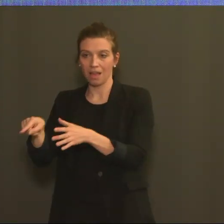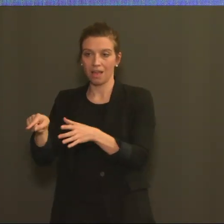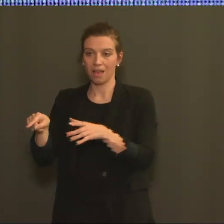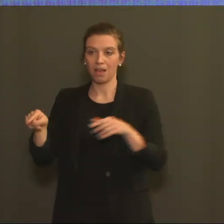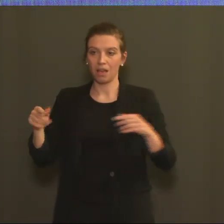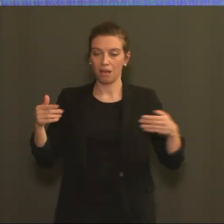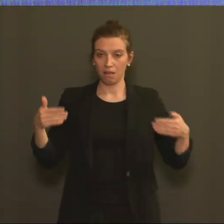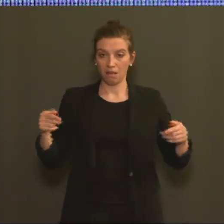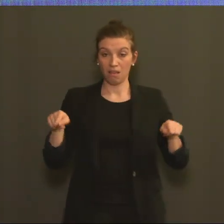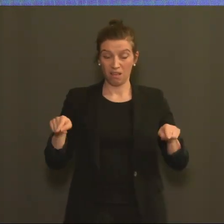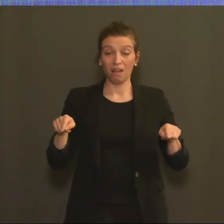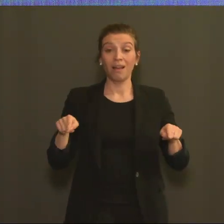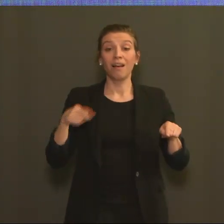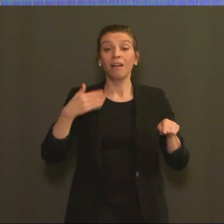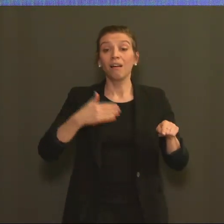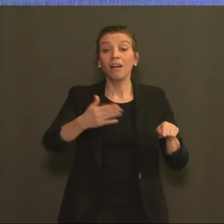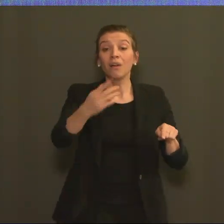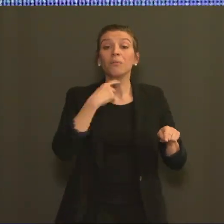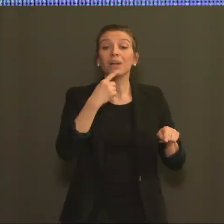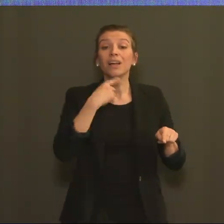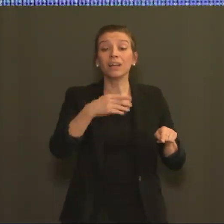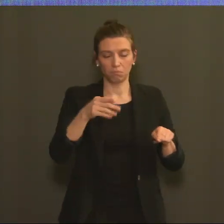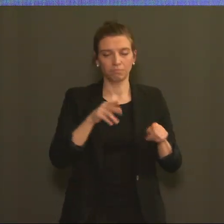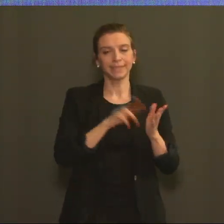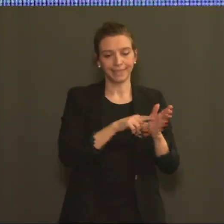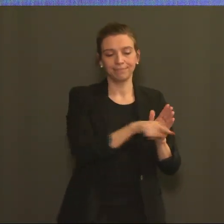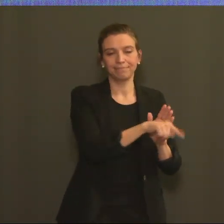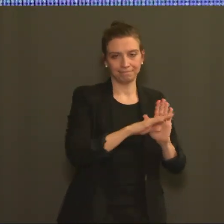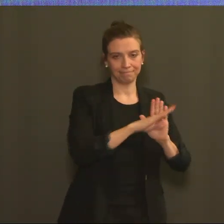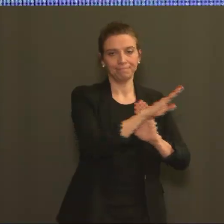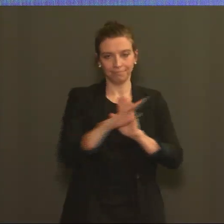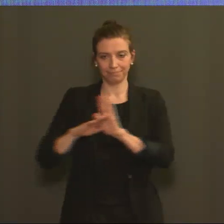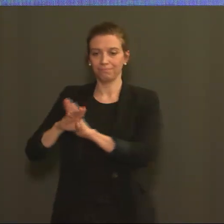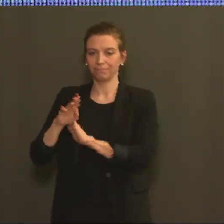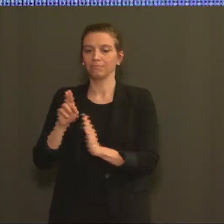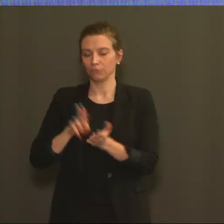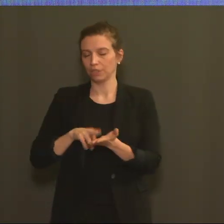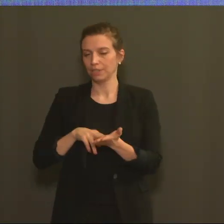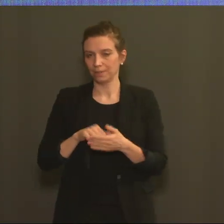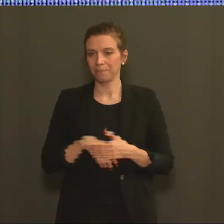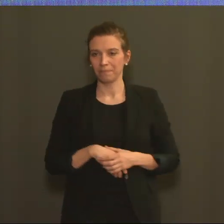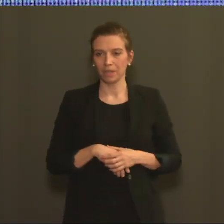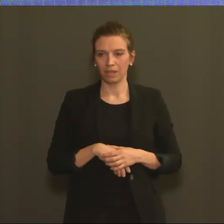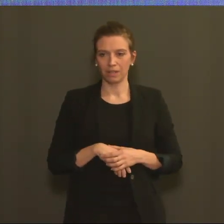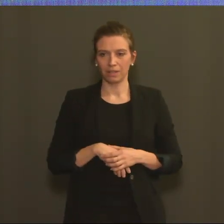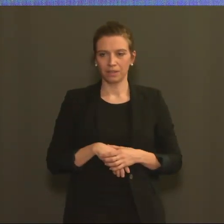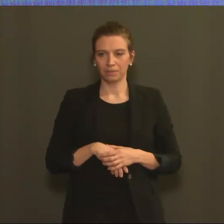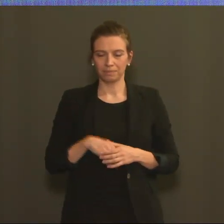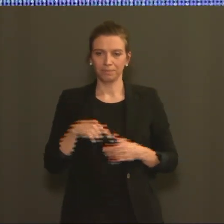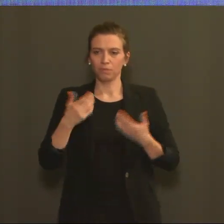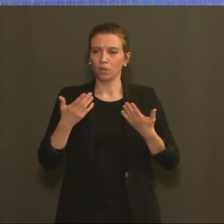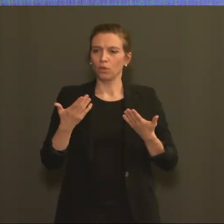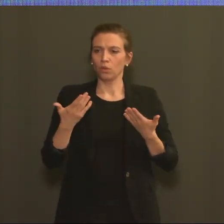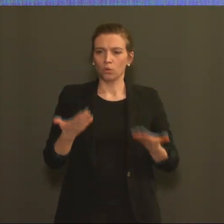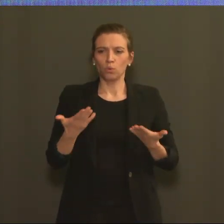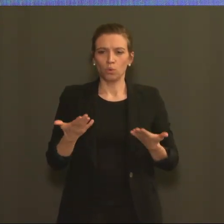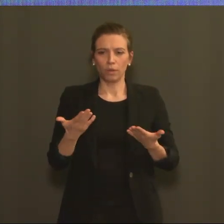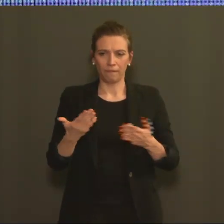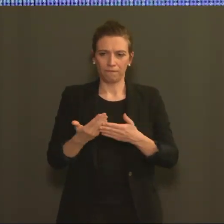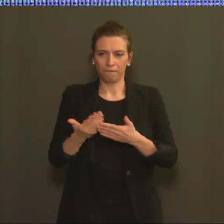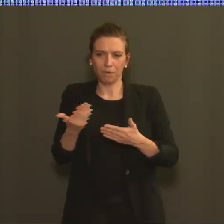er wordt moment tijd momenteel echter ook specifiek gezocht naar stalen waarvan mijn op voorhand vermoed dat de kans groter is dat ze besmet zijn met